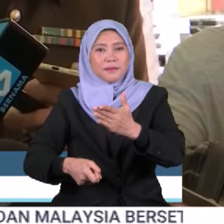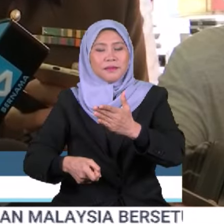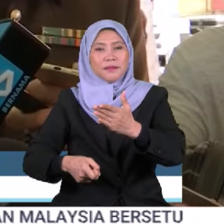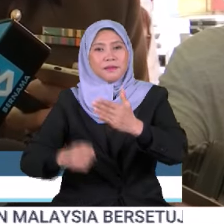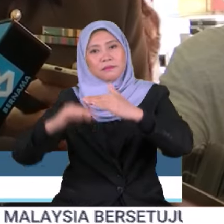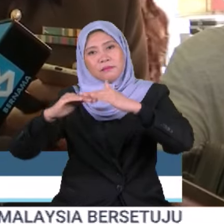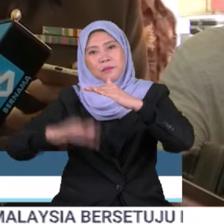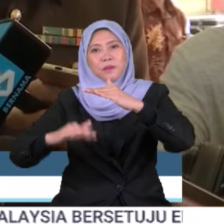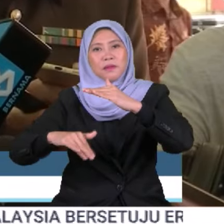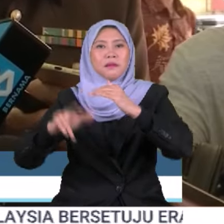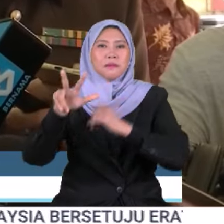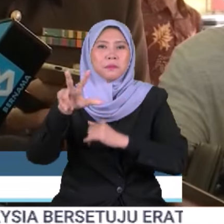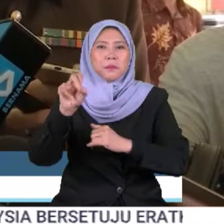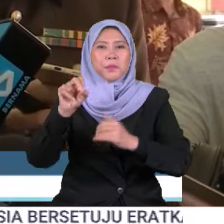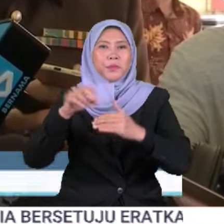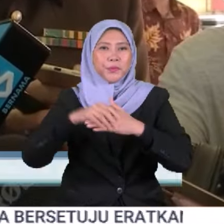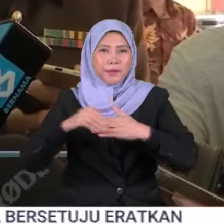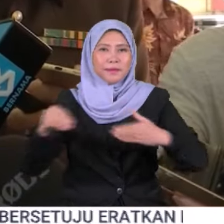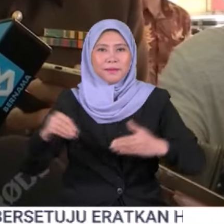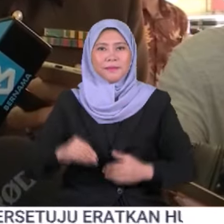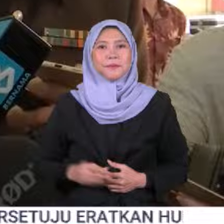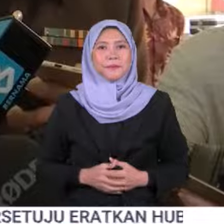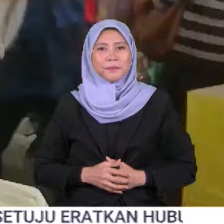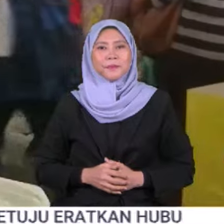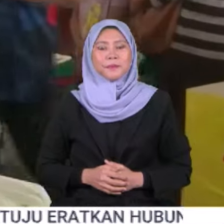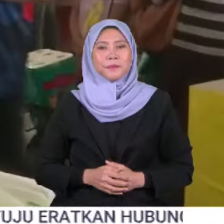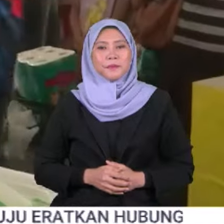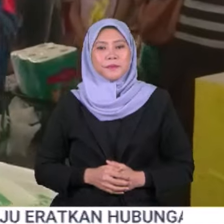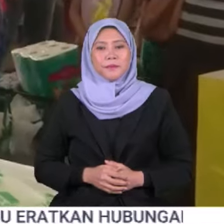melebihi RM30 sekampis.